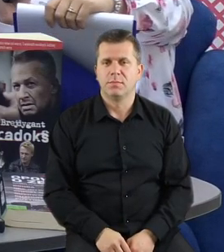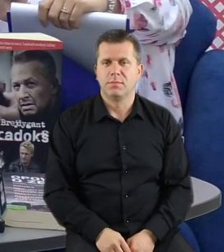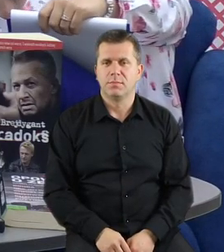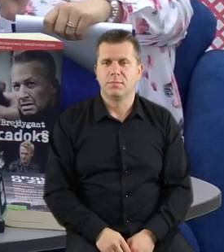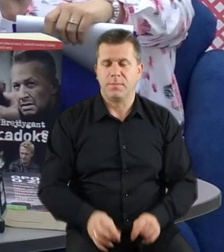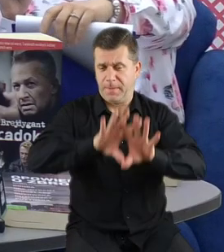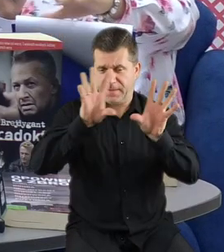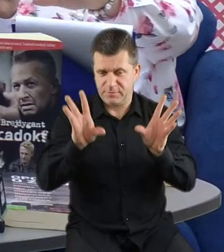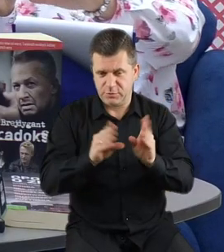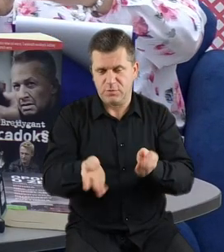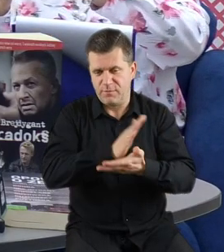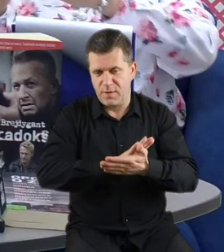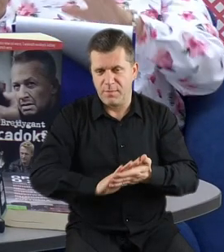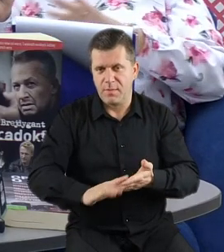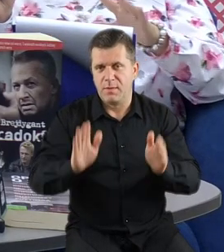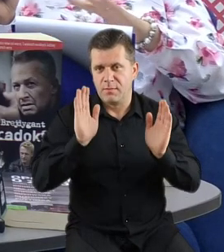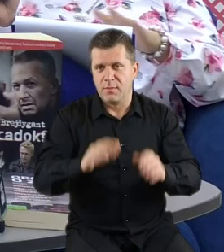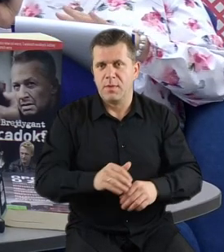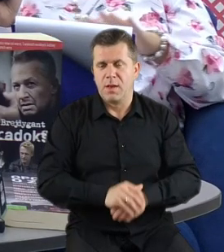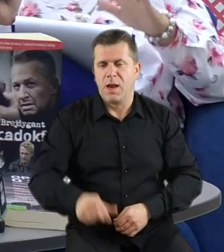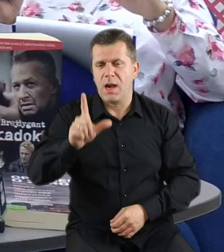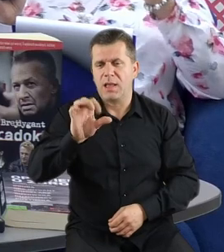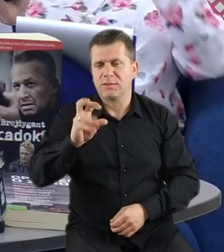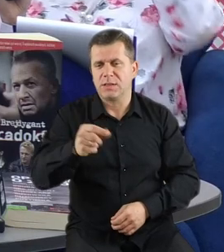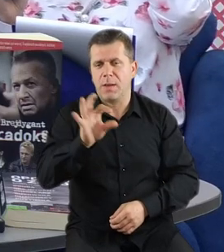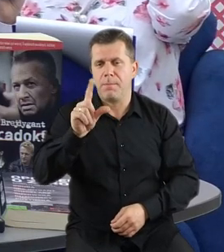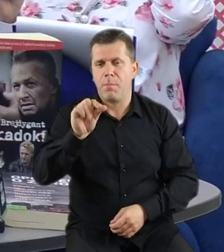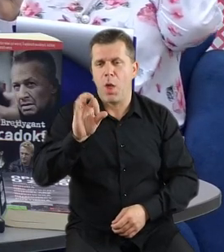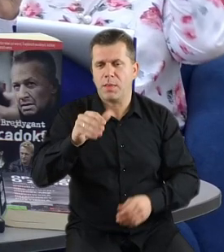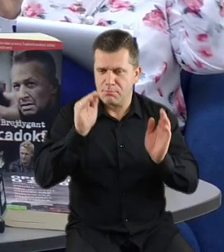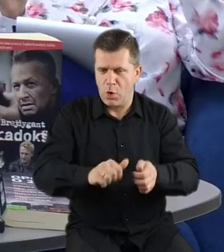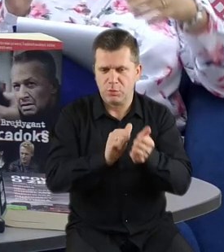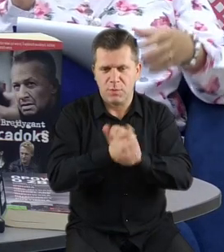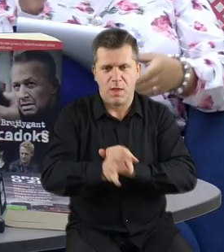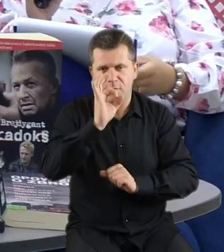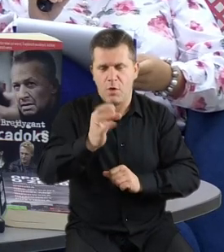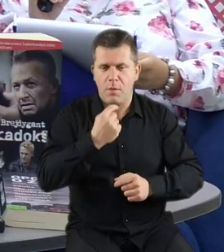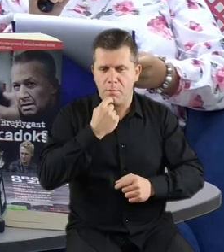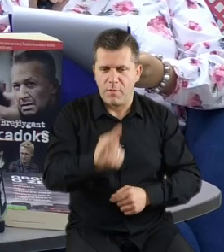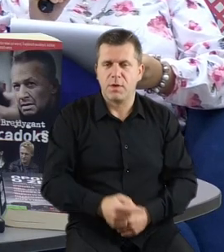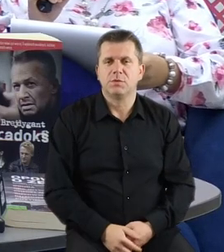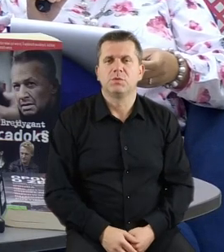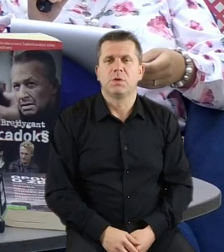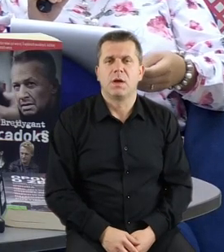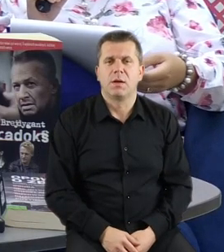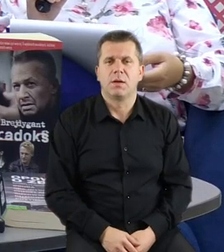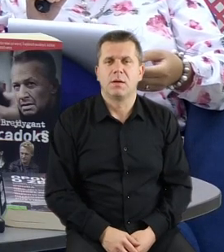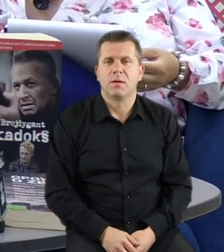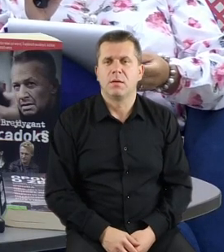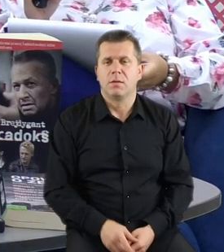pewnie wszystko wybaczam, w ogóle jest licencja poetyka i może pan wszystko zmieniać w swoich powieściach.